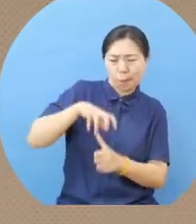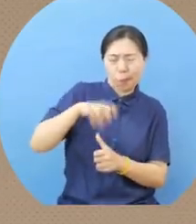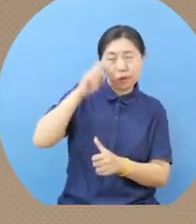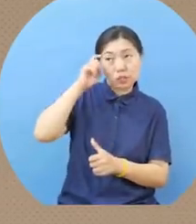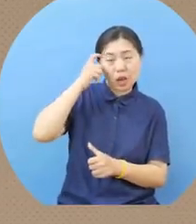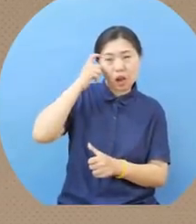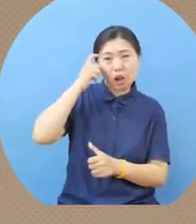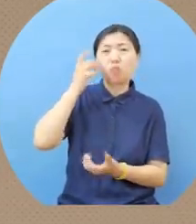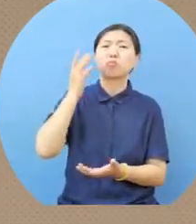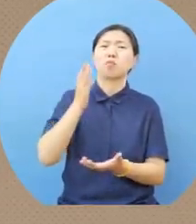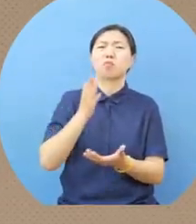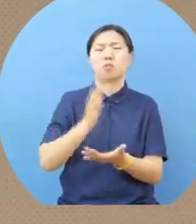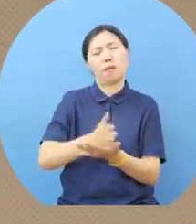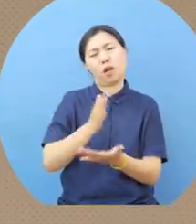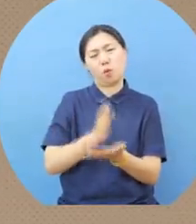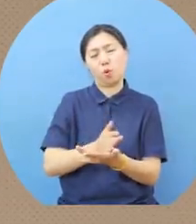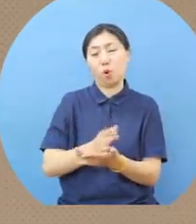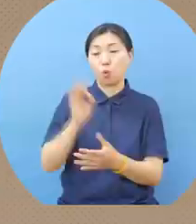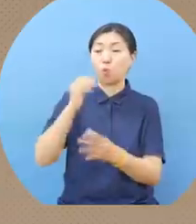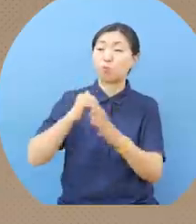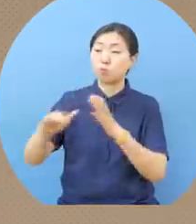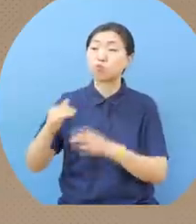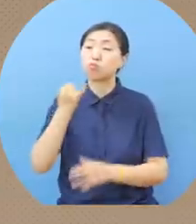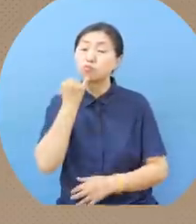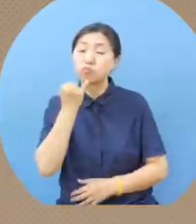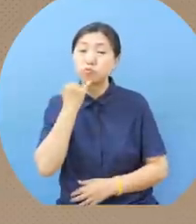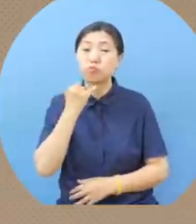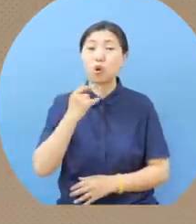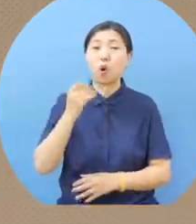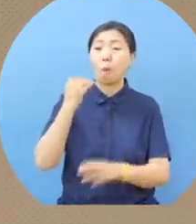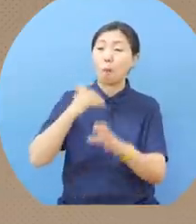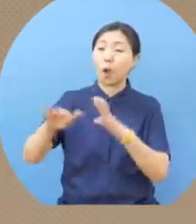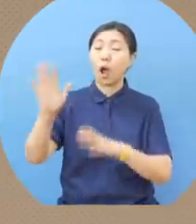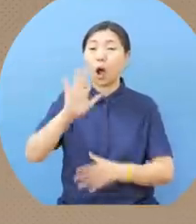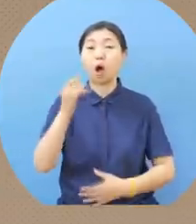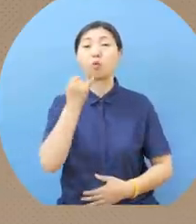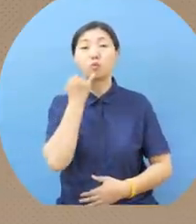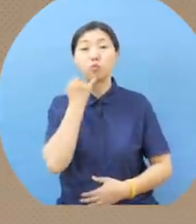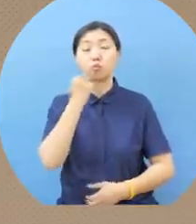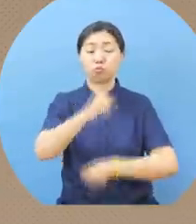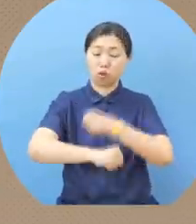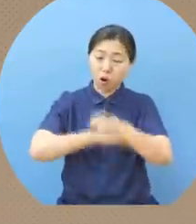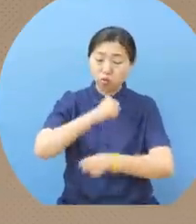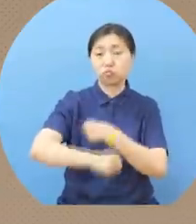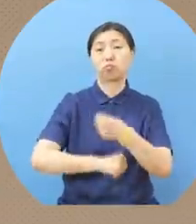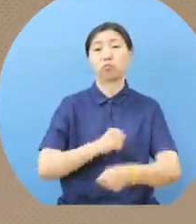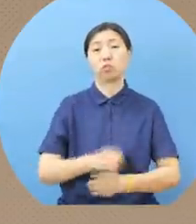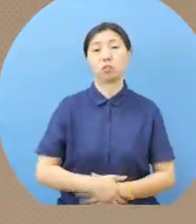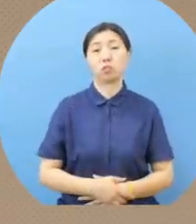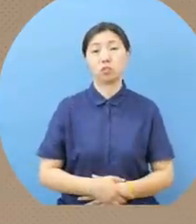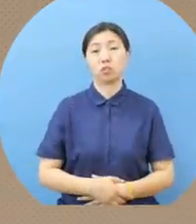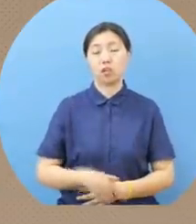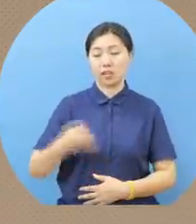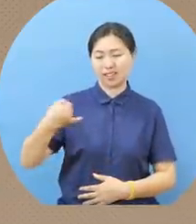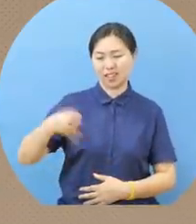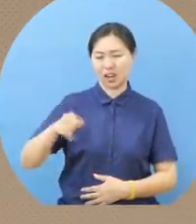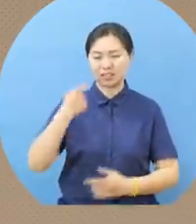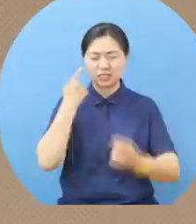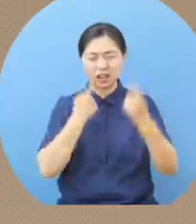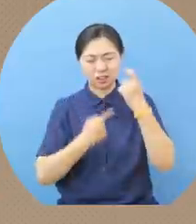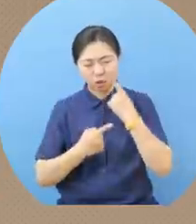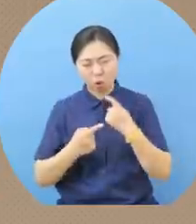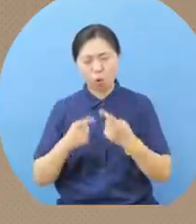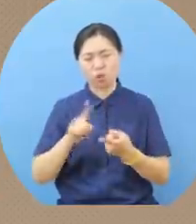으로 생각하는데 내가 볼때는 해줘도 내고 안 해줘도 되고 둘다 풀이 자유의 요 아이가